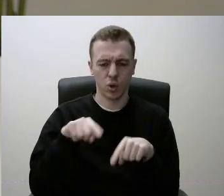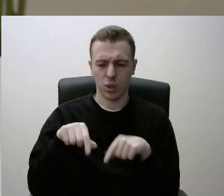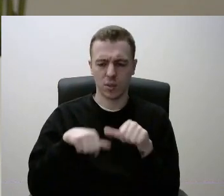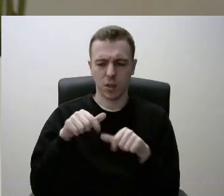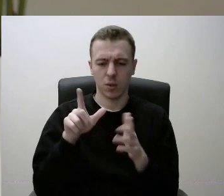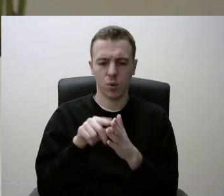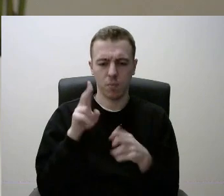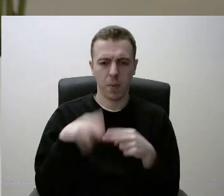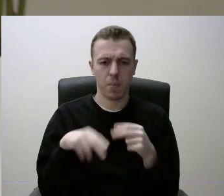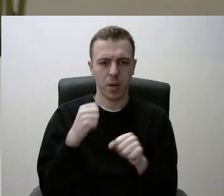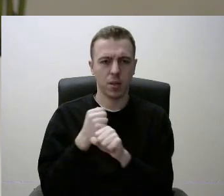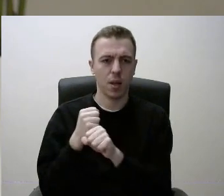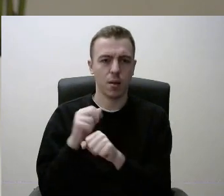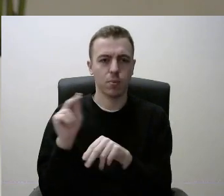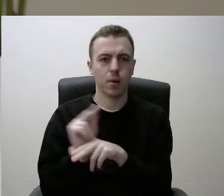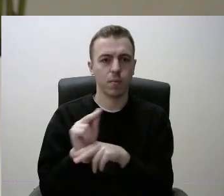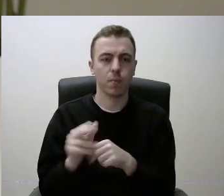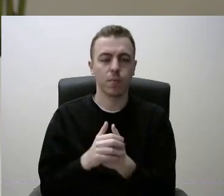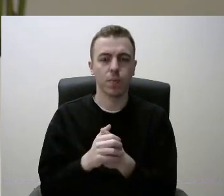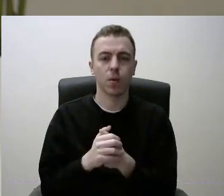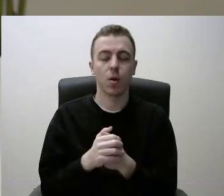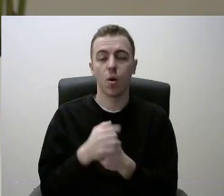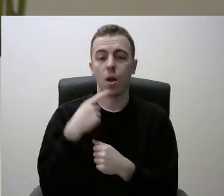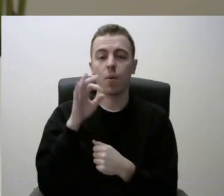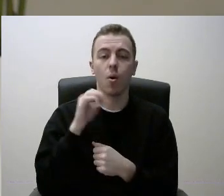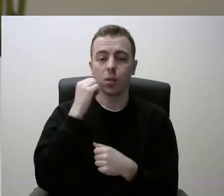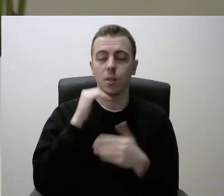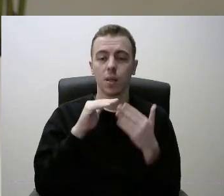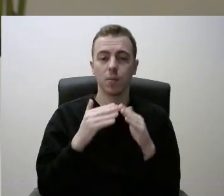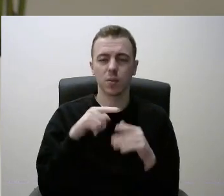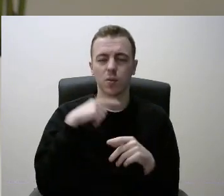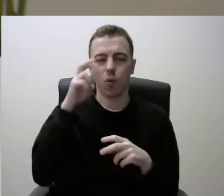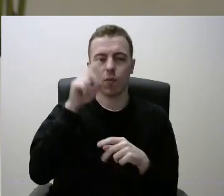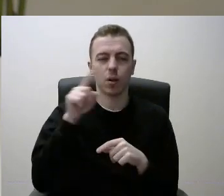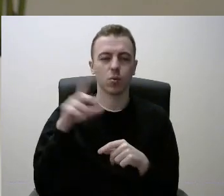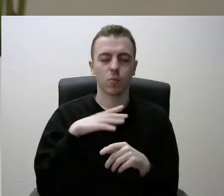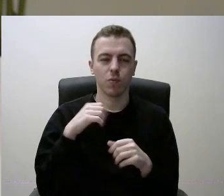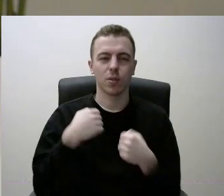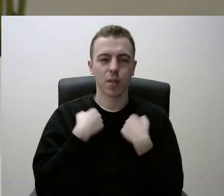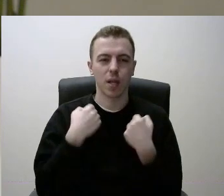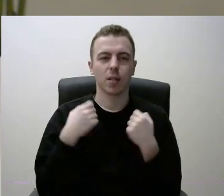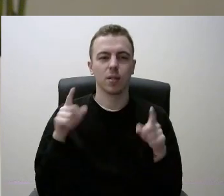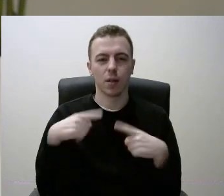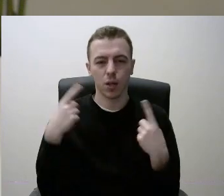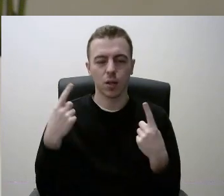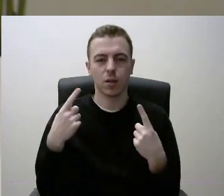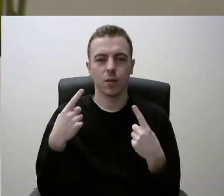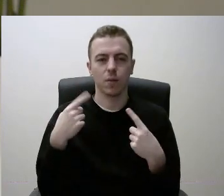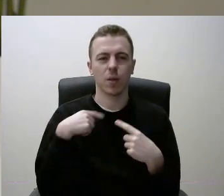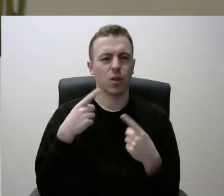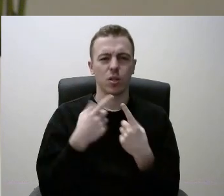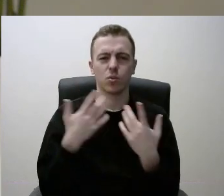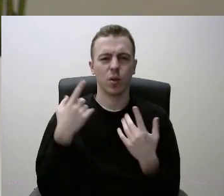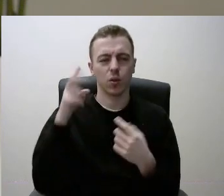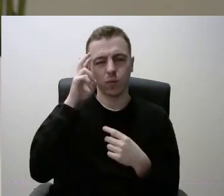pabaigoje. Kalbant apie senamiestį, daug valdžių vis bandė gaivinti ir nesutinku, kad ir kitos valdžios taip